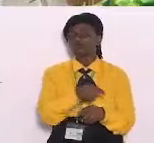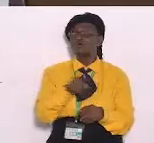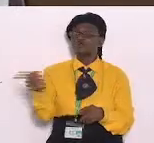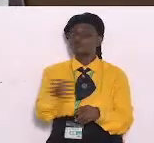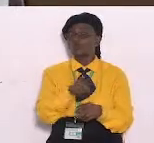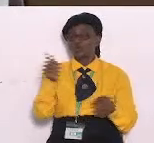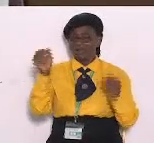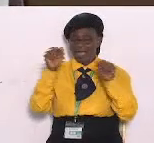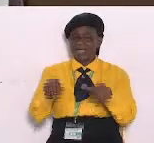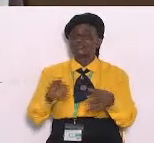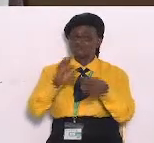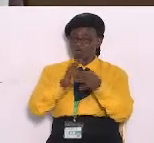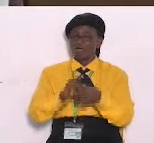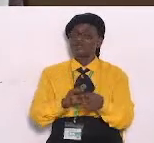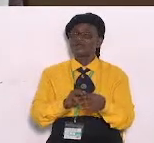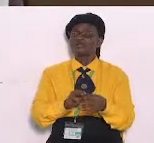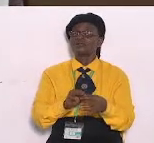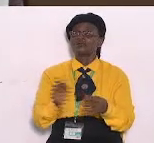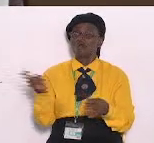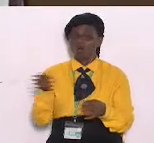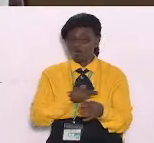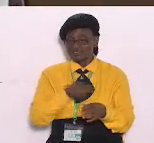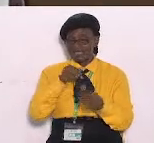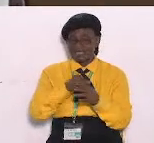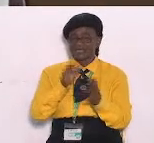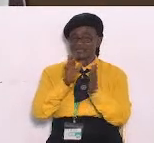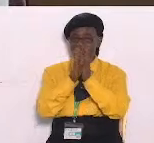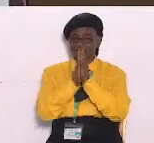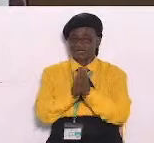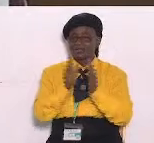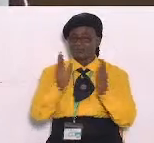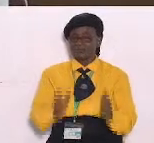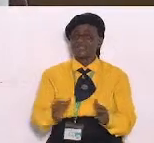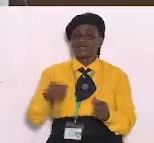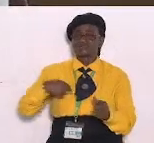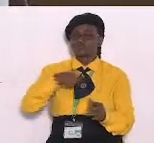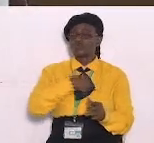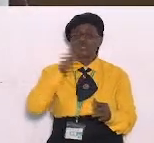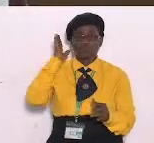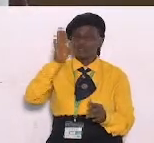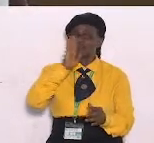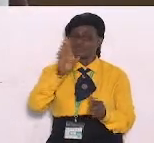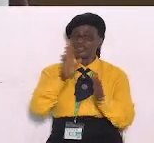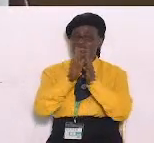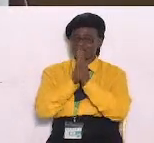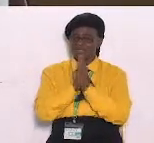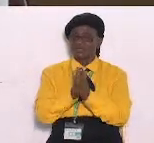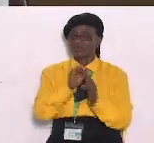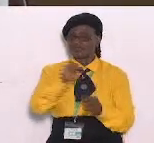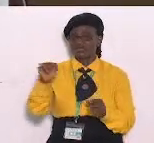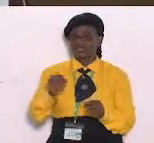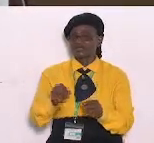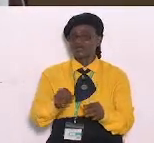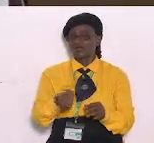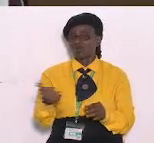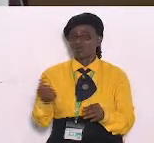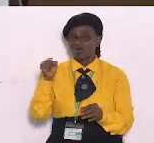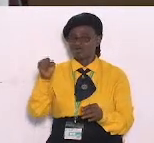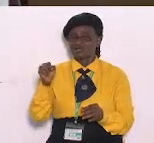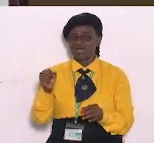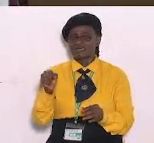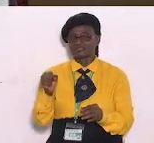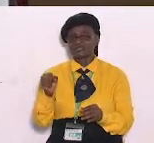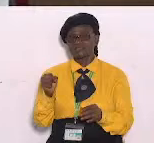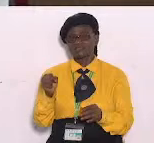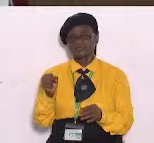adresse et puis le point de prière et que je vais continuer toujours à prier pour eux et le reste de de